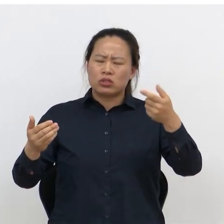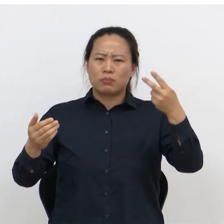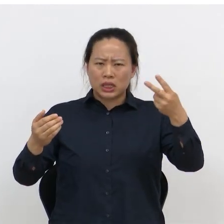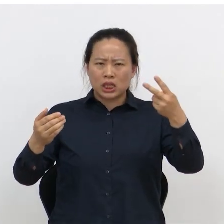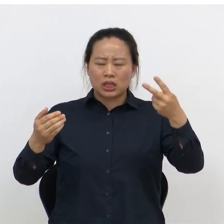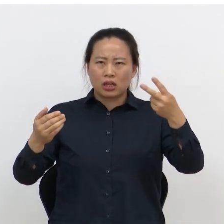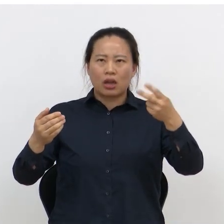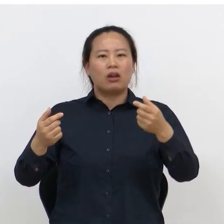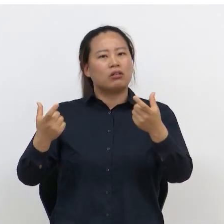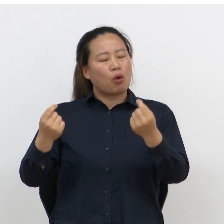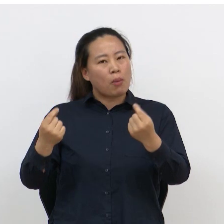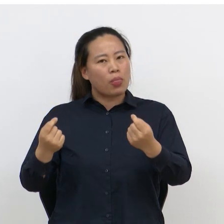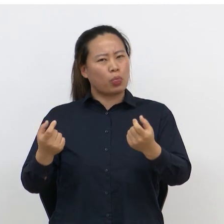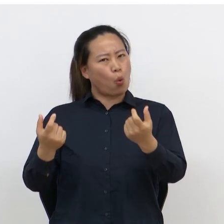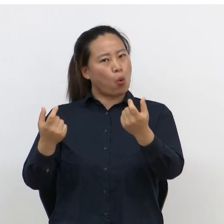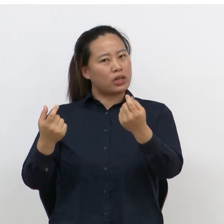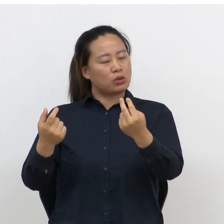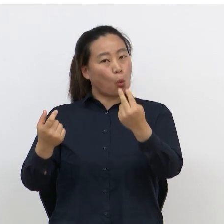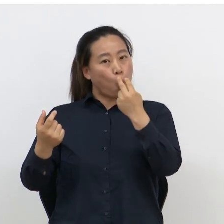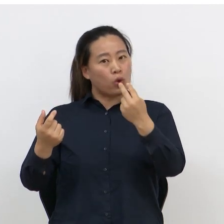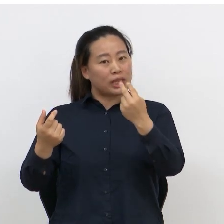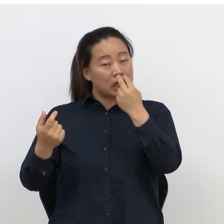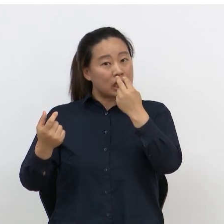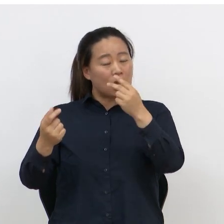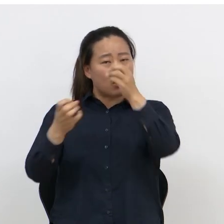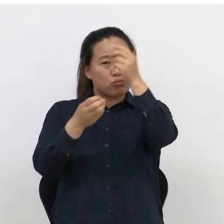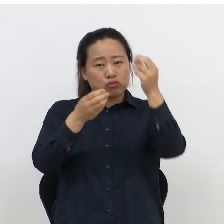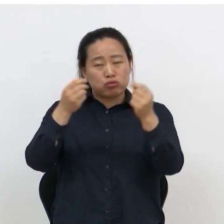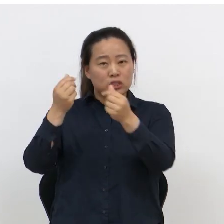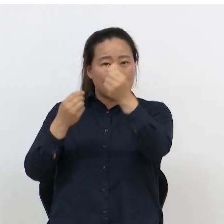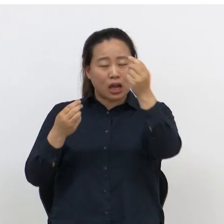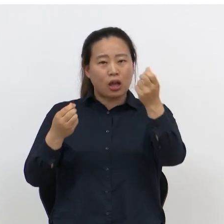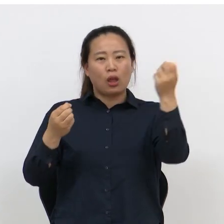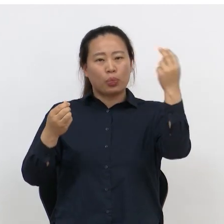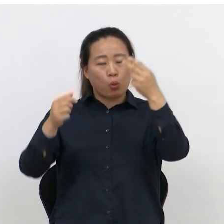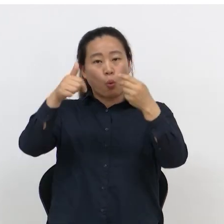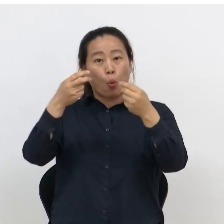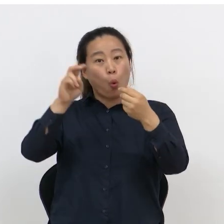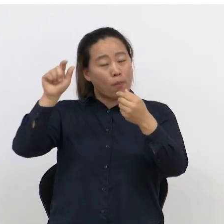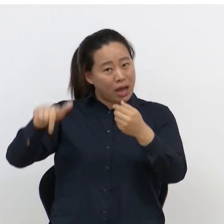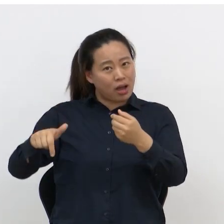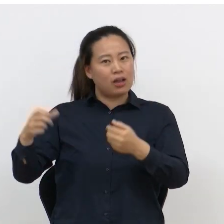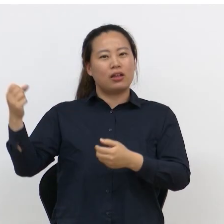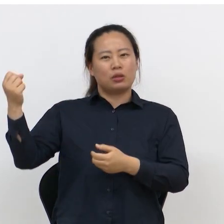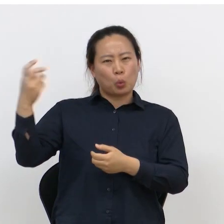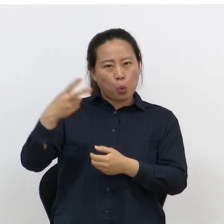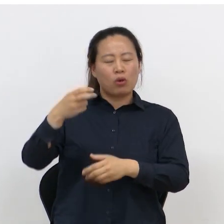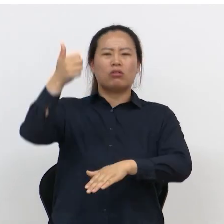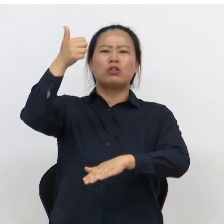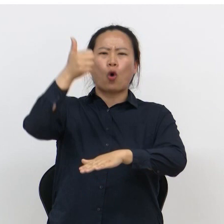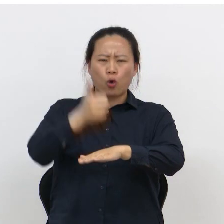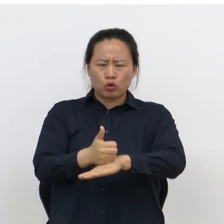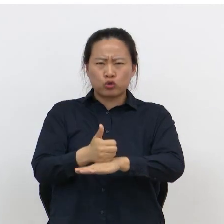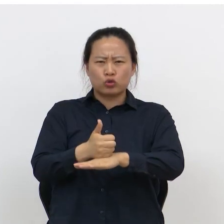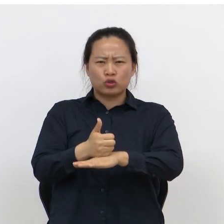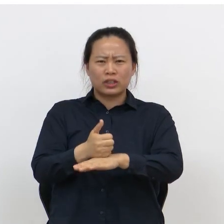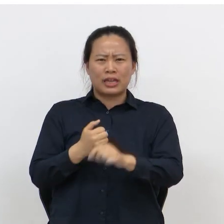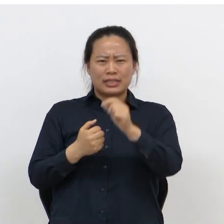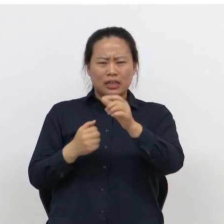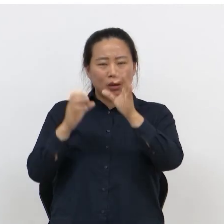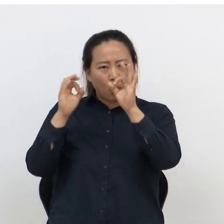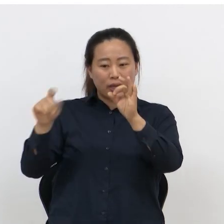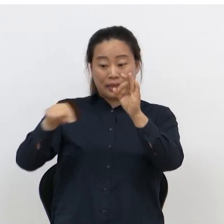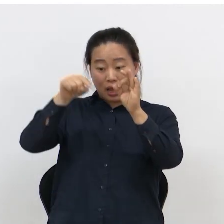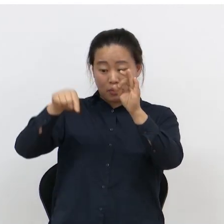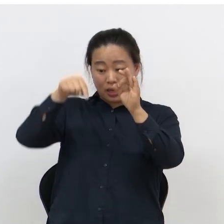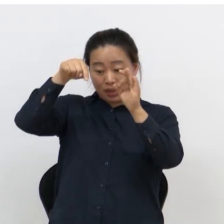공기 분자도 초당 262회. 이게 고막을 때리면 이렇게 진동이 타고 들어가서 결국 이게 작게 보이는 게요.